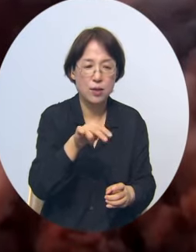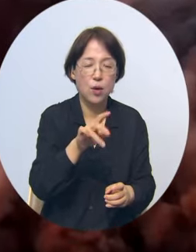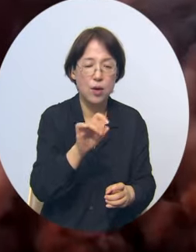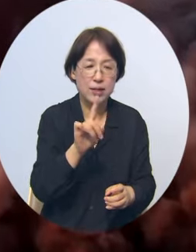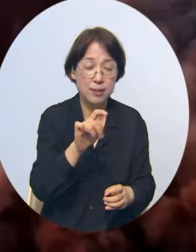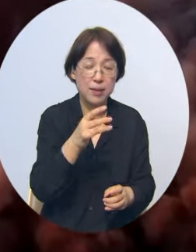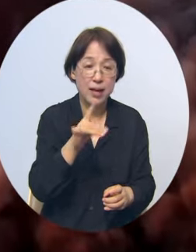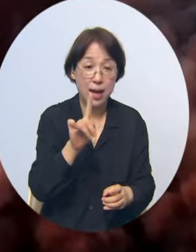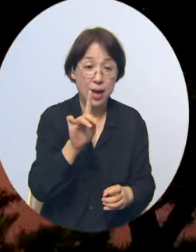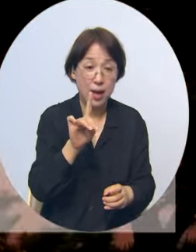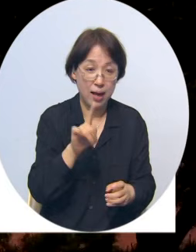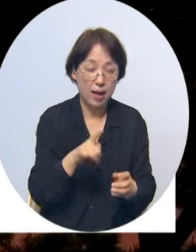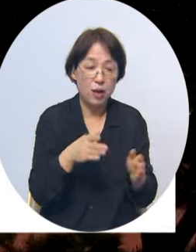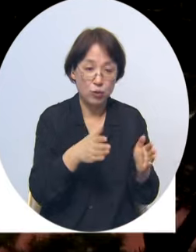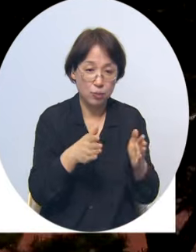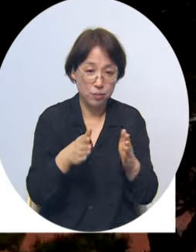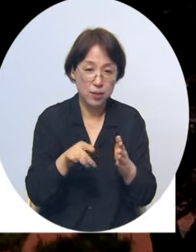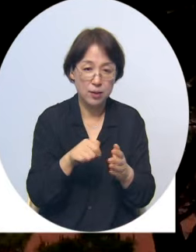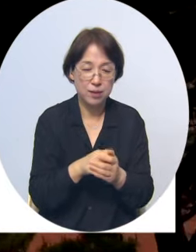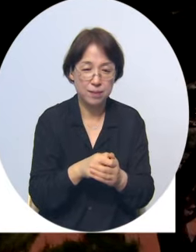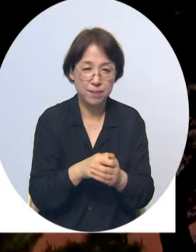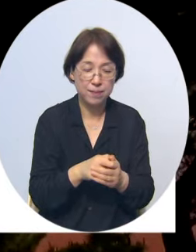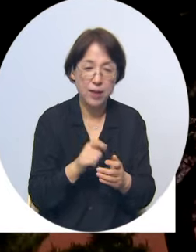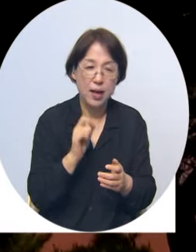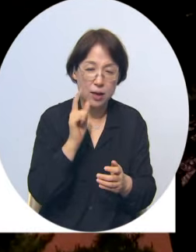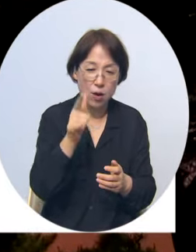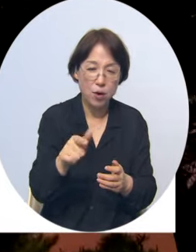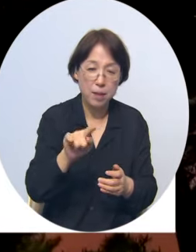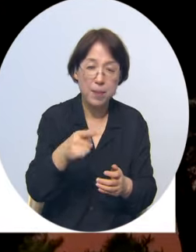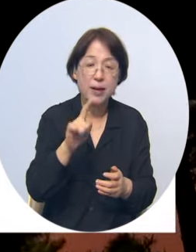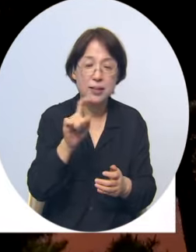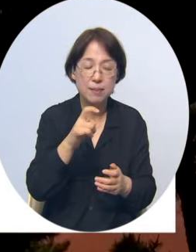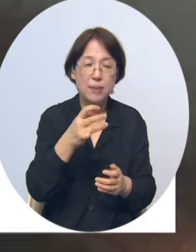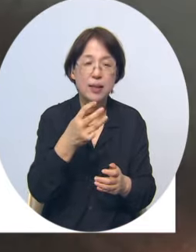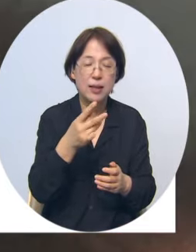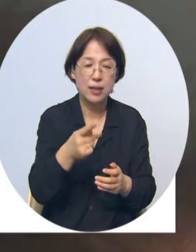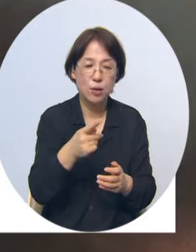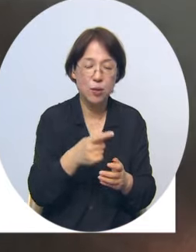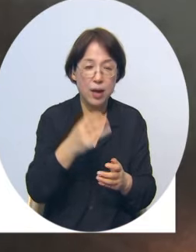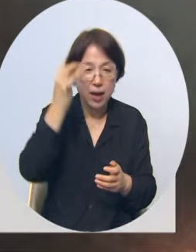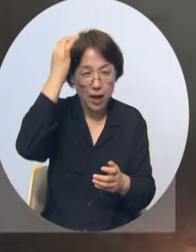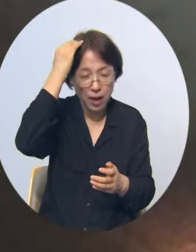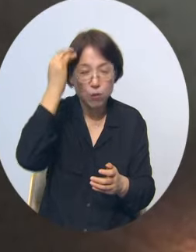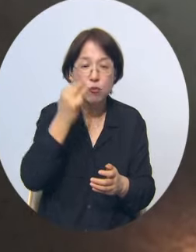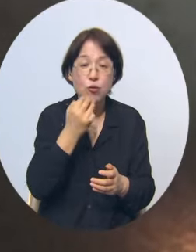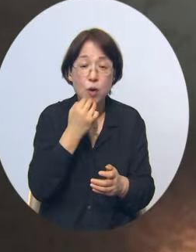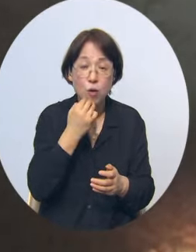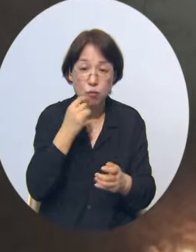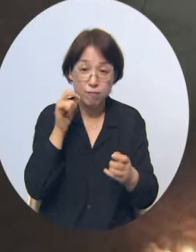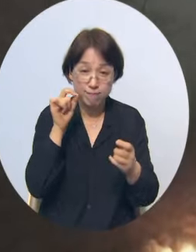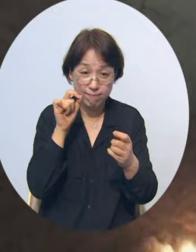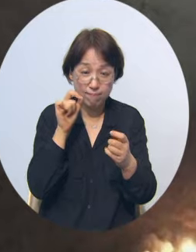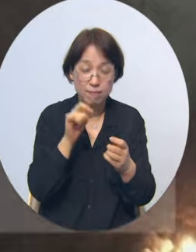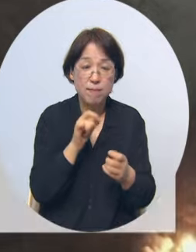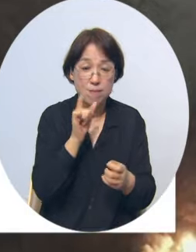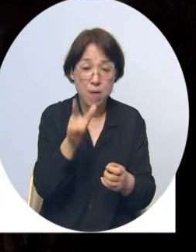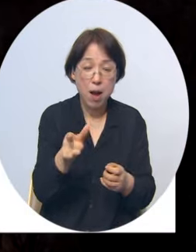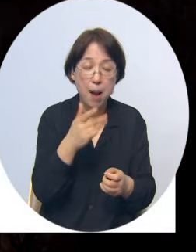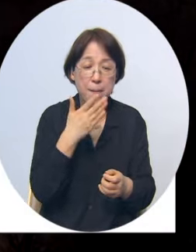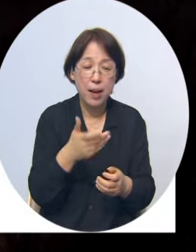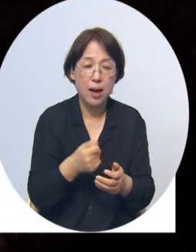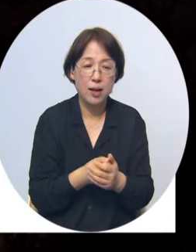추정됩니다 사거리가 110km 대한민국 수도권이 사정권 안에 듭니다 핵무기를 장착하면